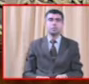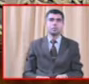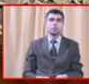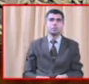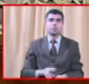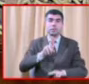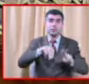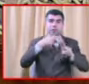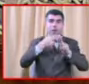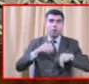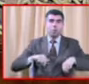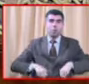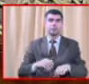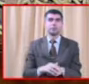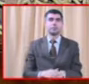الوزير.